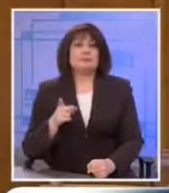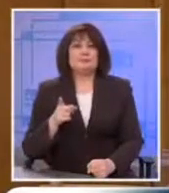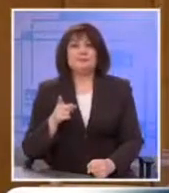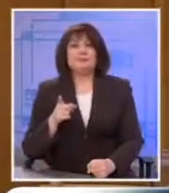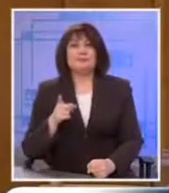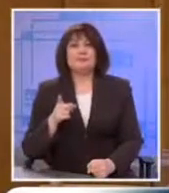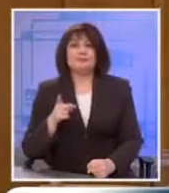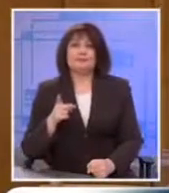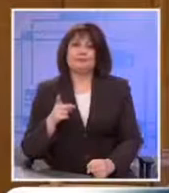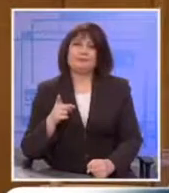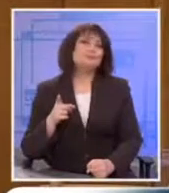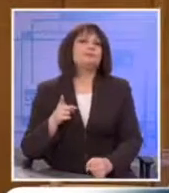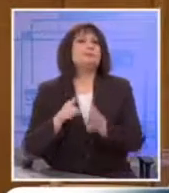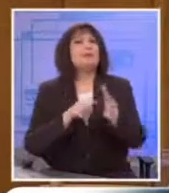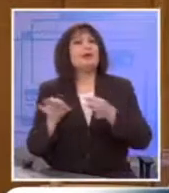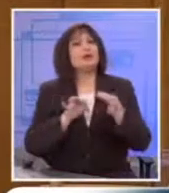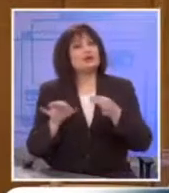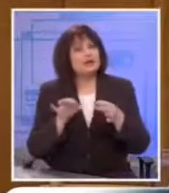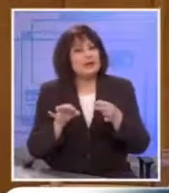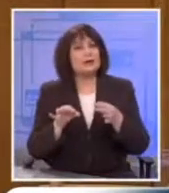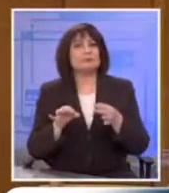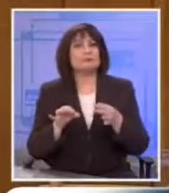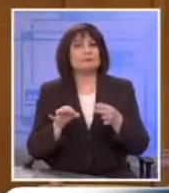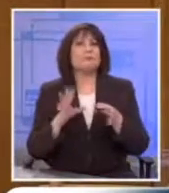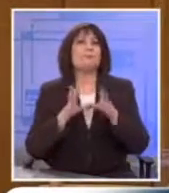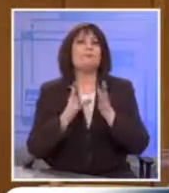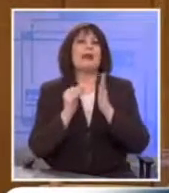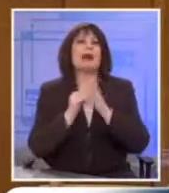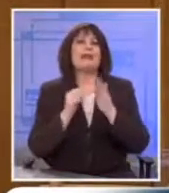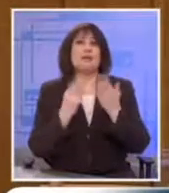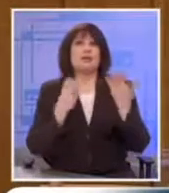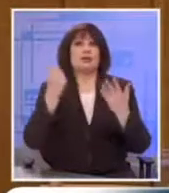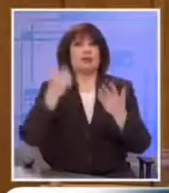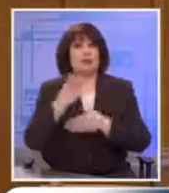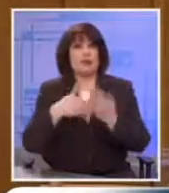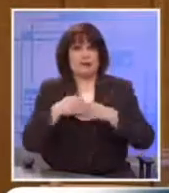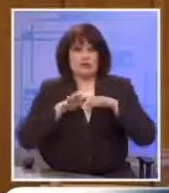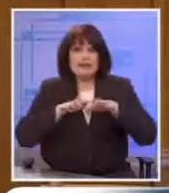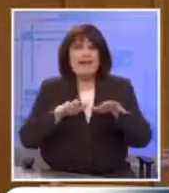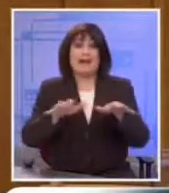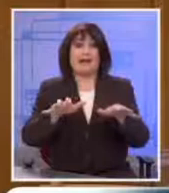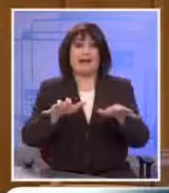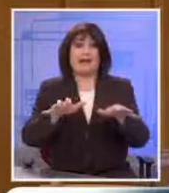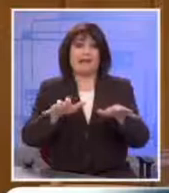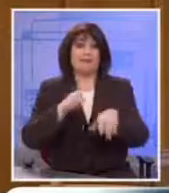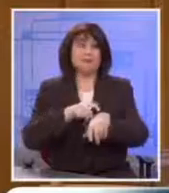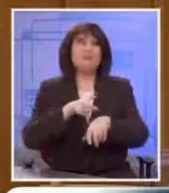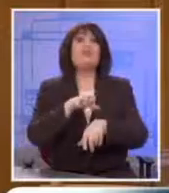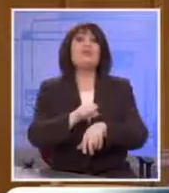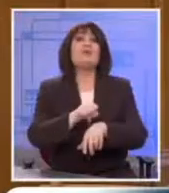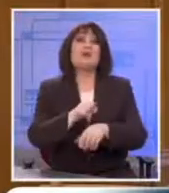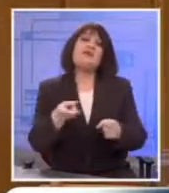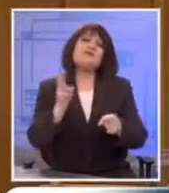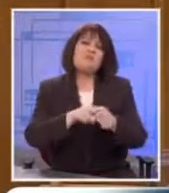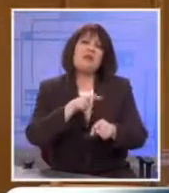Αυτό το νομοσχέδιο θα άφηνε έναν καρκινοπαθή με 80% αναπηρία που δεν πρόλαβε, πέθανε